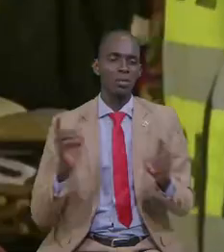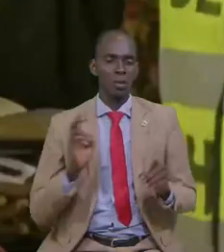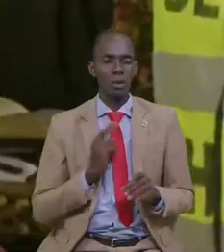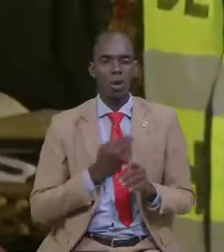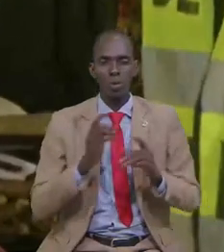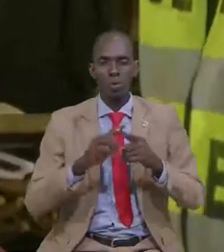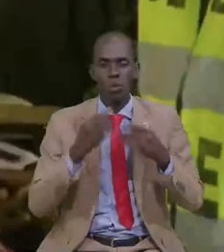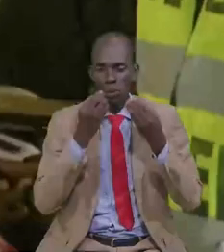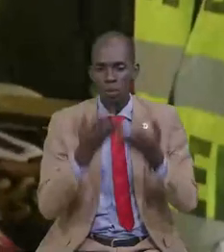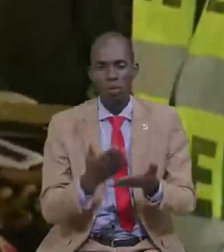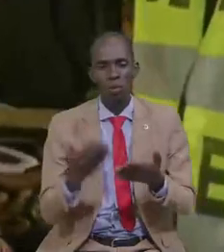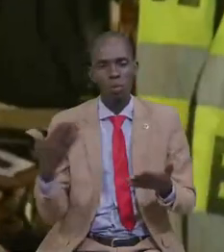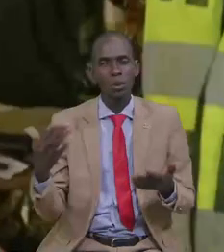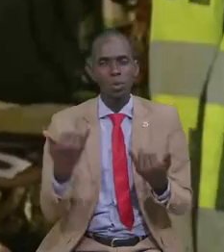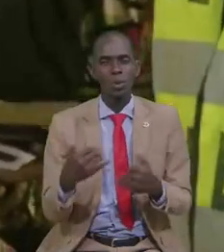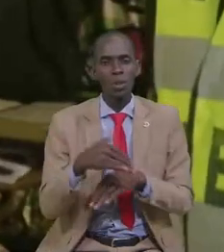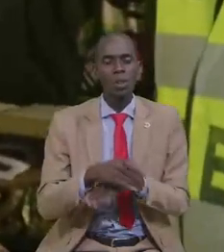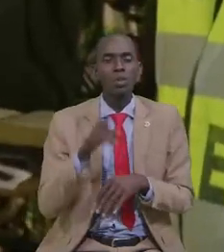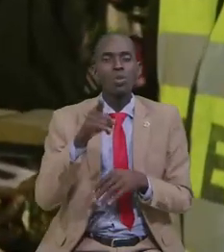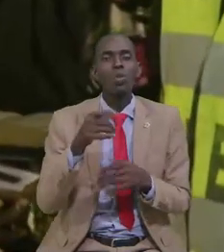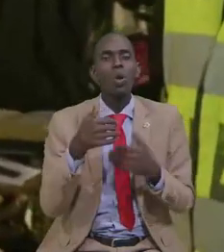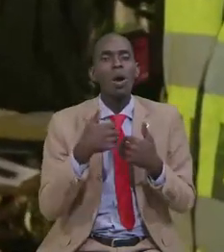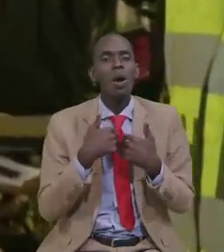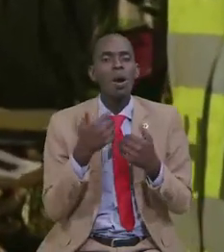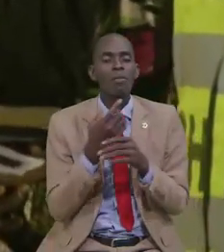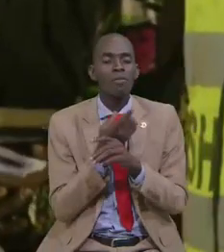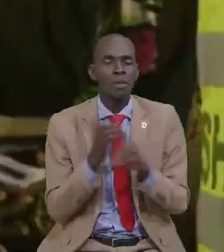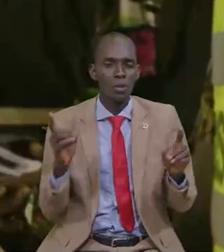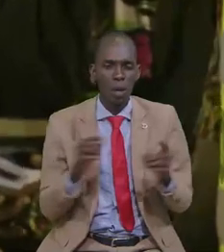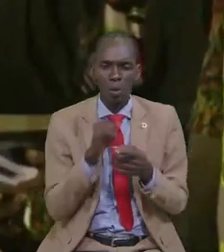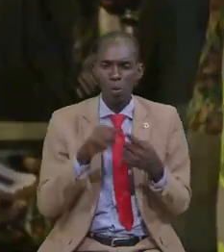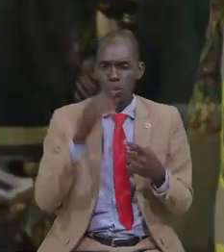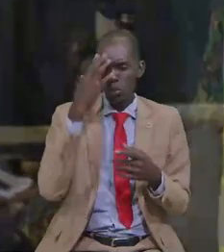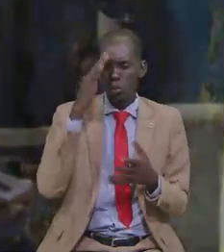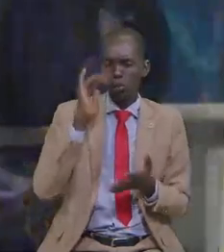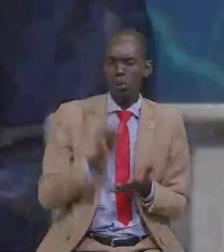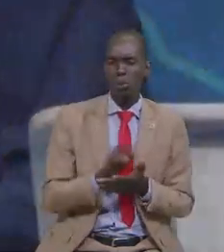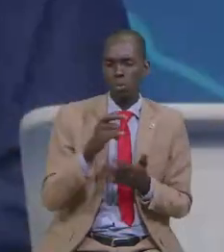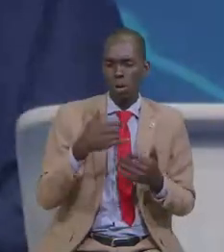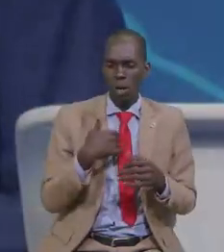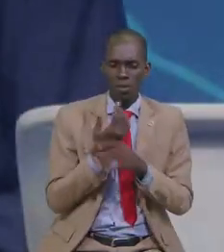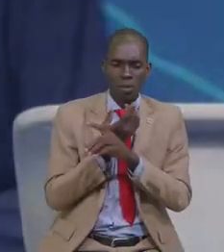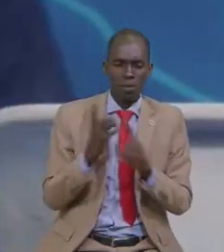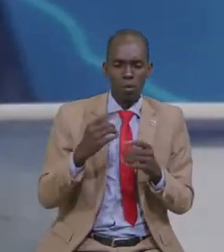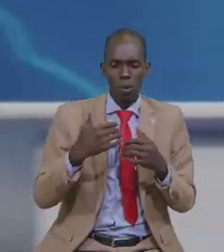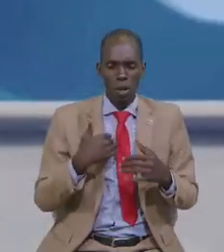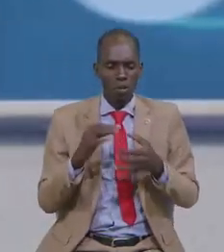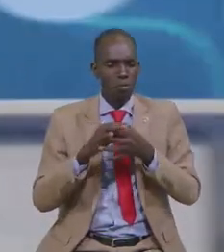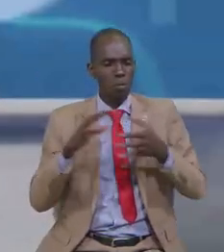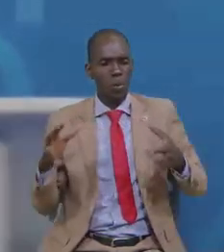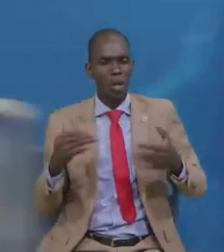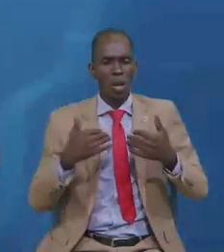l'information ce soir que vous avez la délivrance. Lorsque vous savez que j'ai la délivrance, j'ai le pardon, j'ai